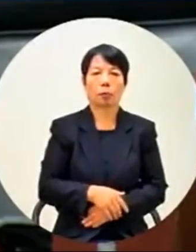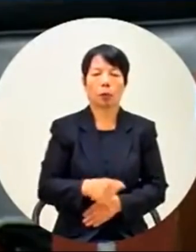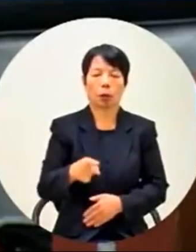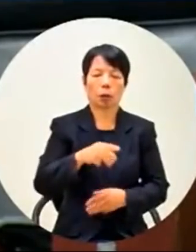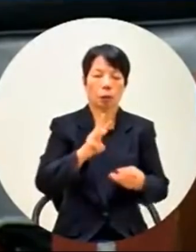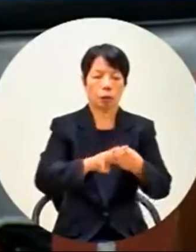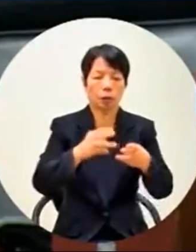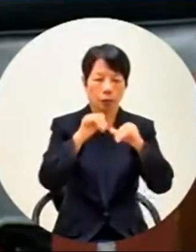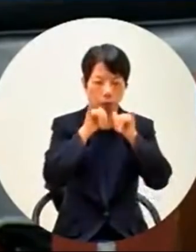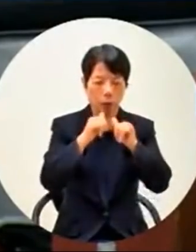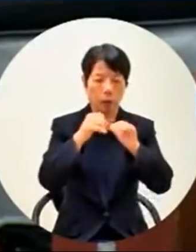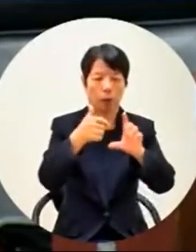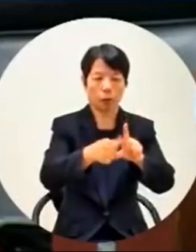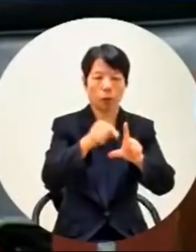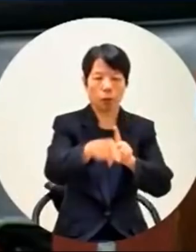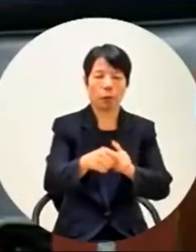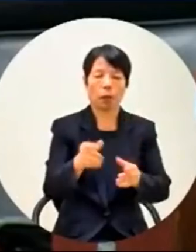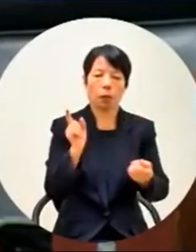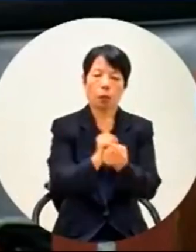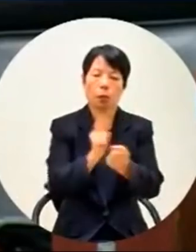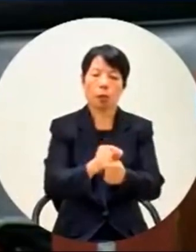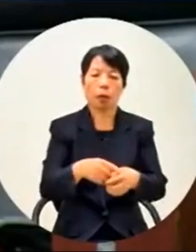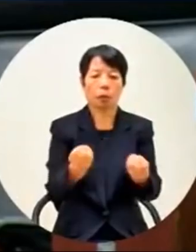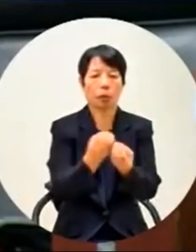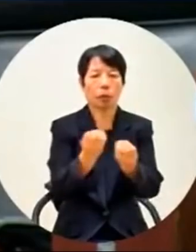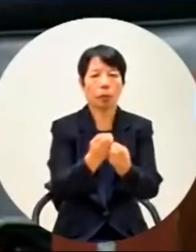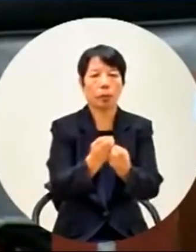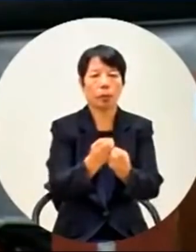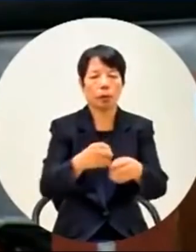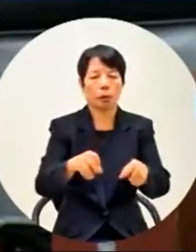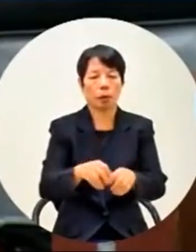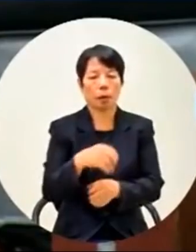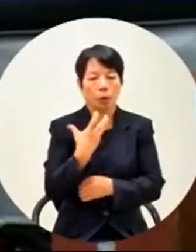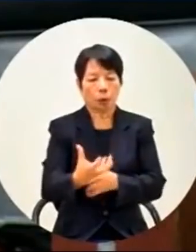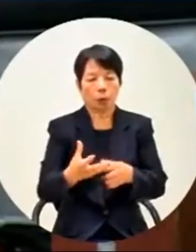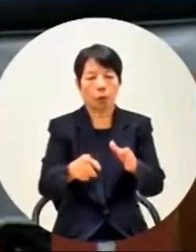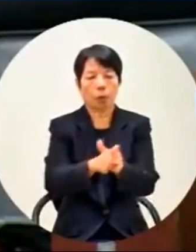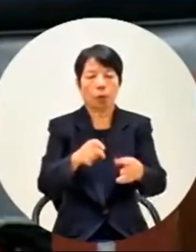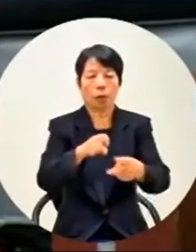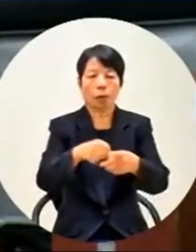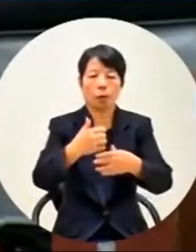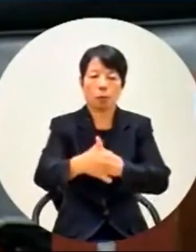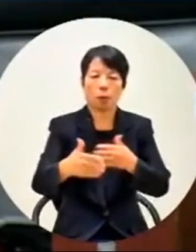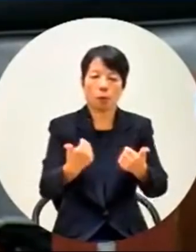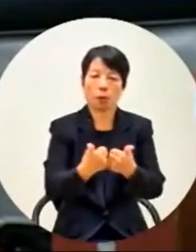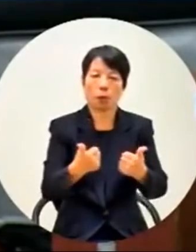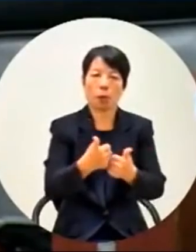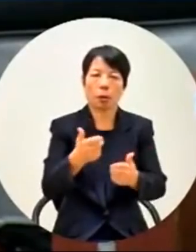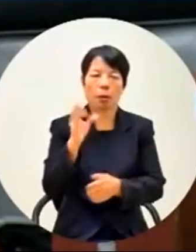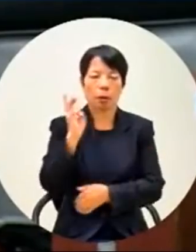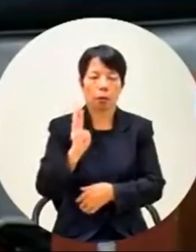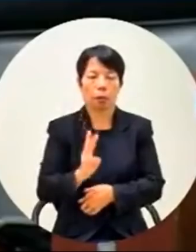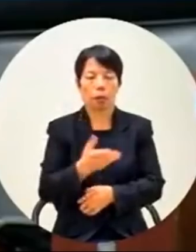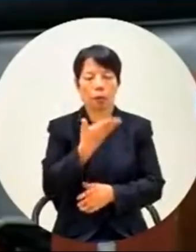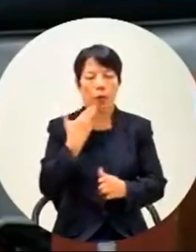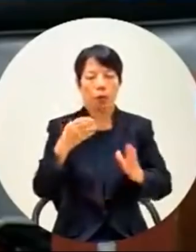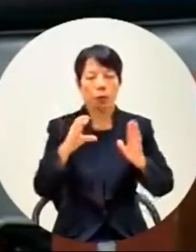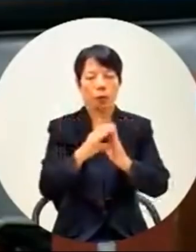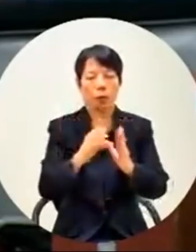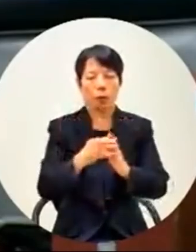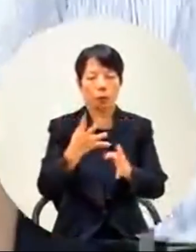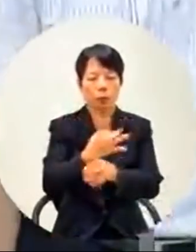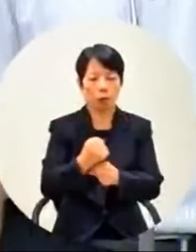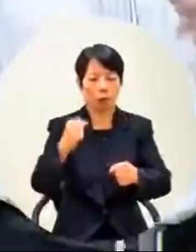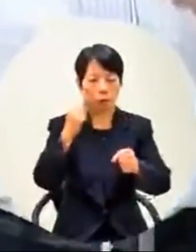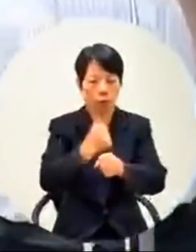寮区办个栽准工程的说明会，好不好？哪个时候可以做？请我们水利局长回复一下。 请局长答